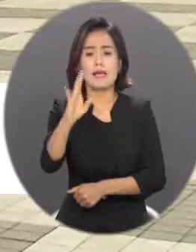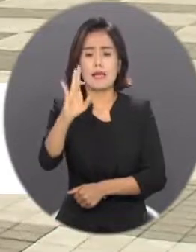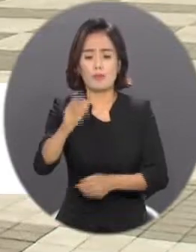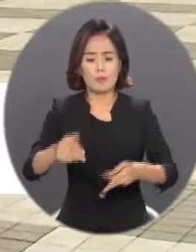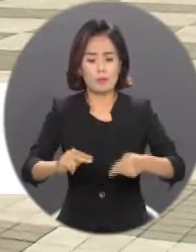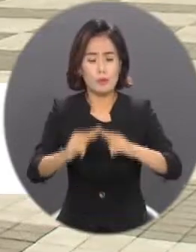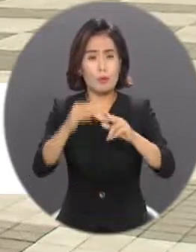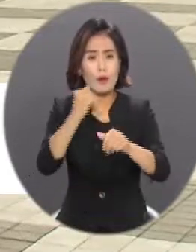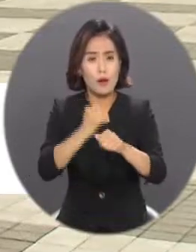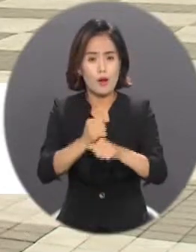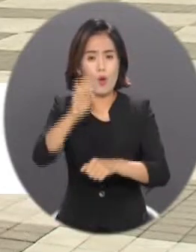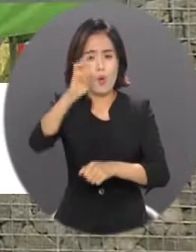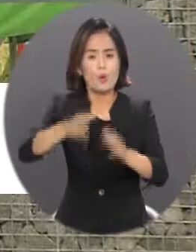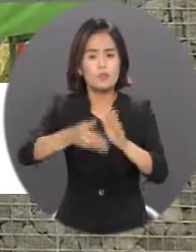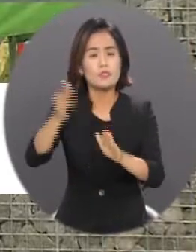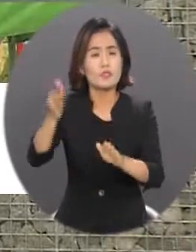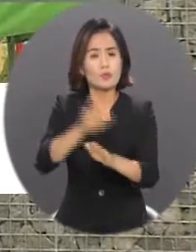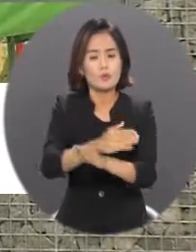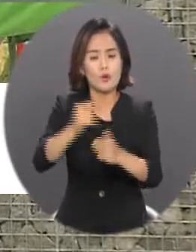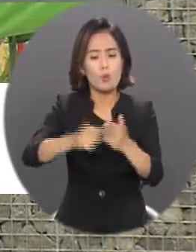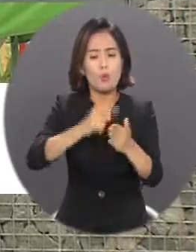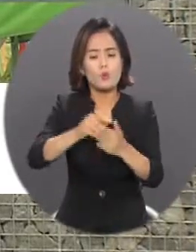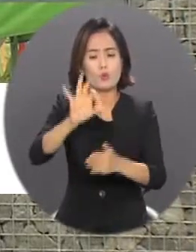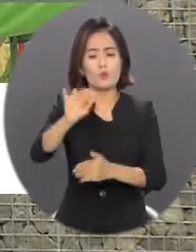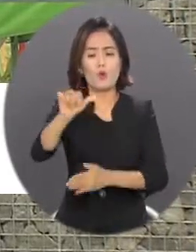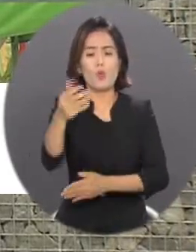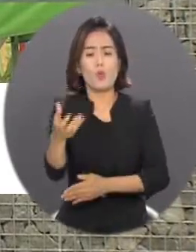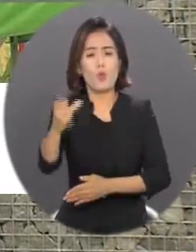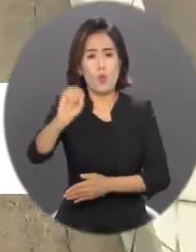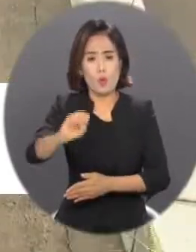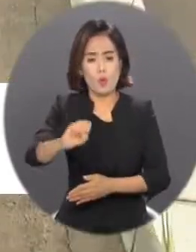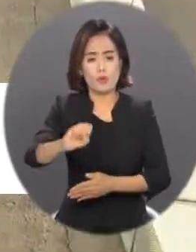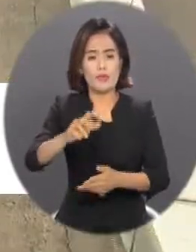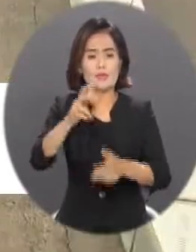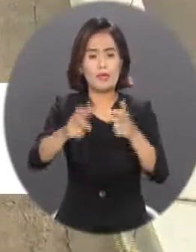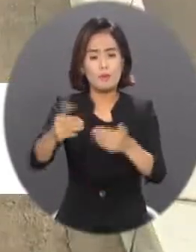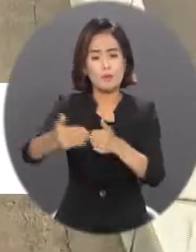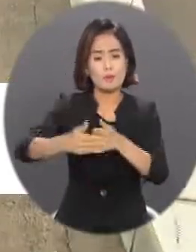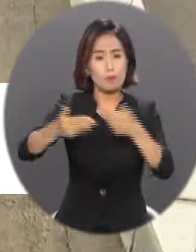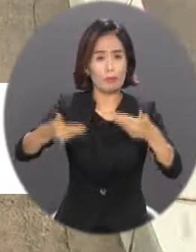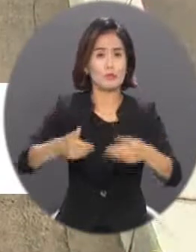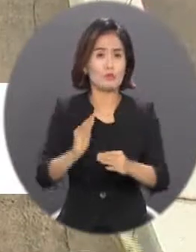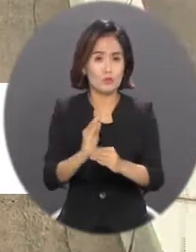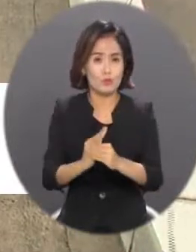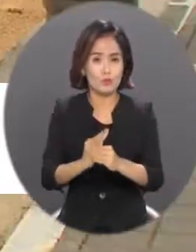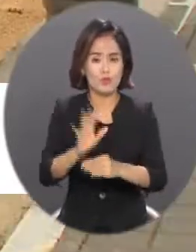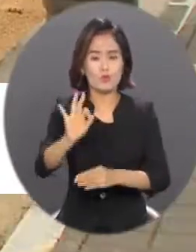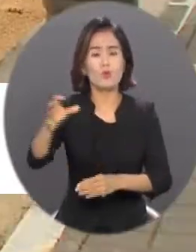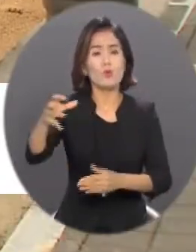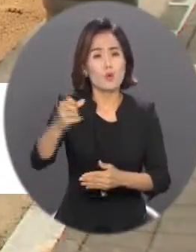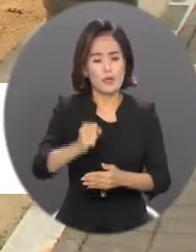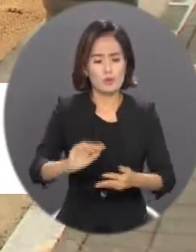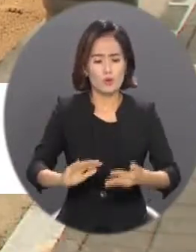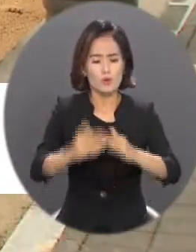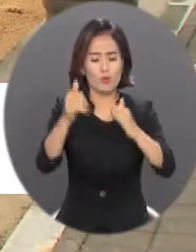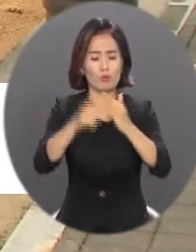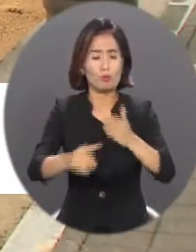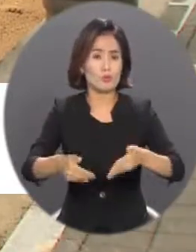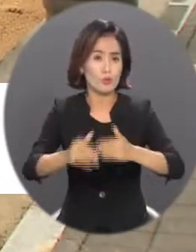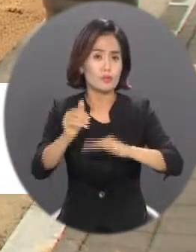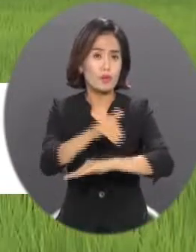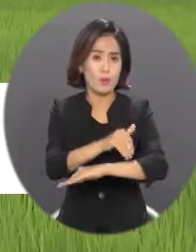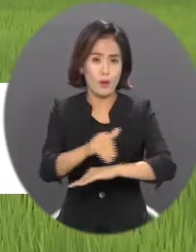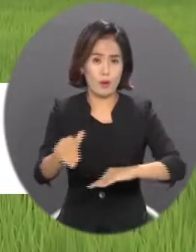들어서면서 매년 광주시로부터 보상금 차원의 5억 원의 주민 숙원 사업비를 지원받고 있는데 이 돈으로 조형물을 설치한다는